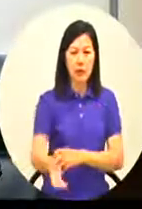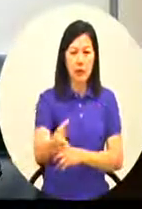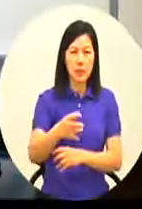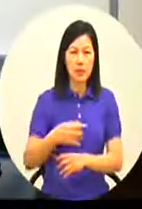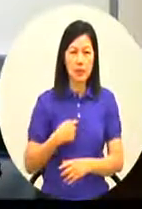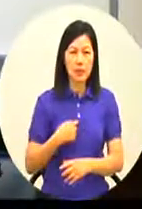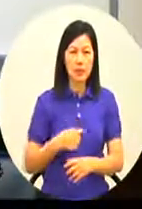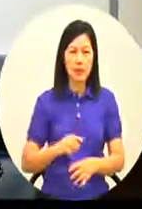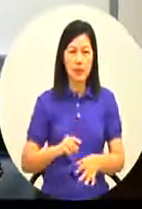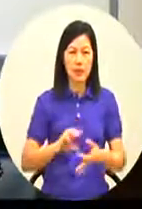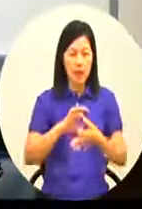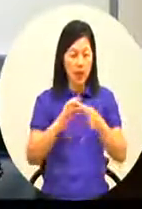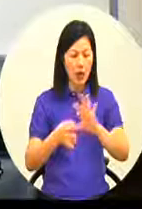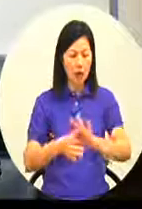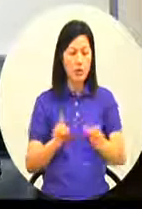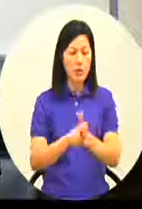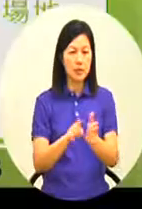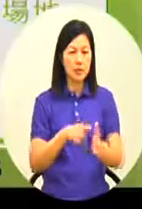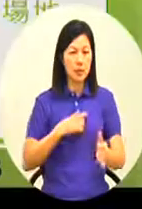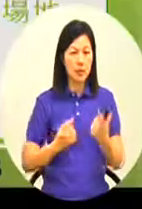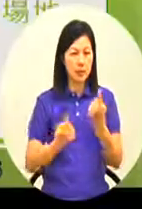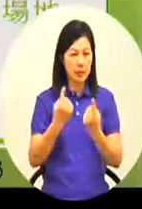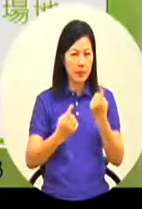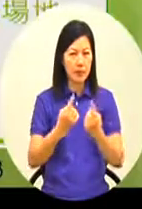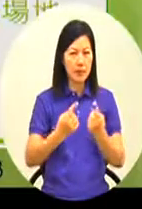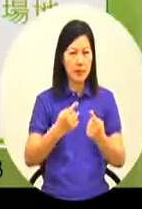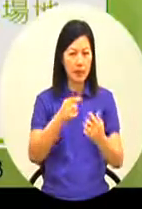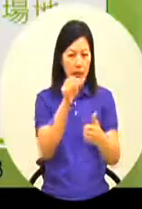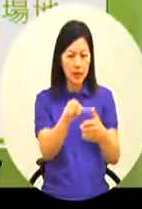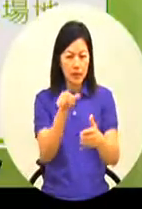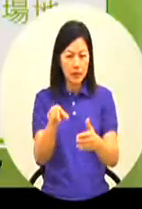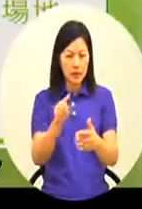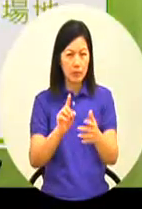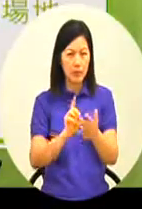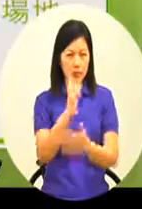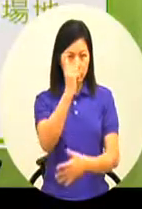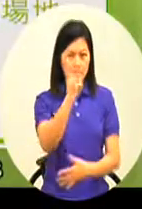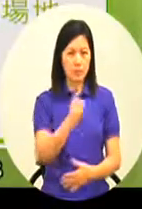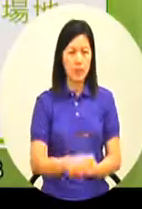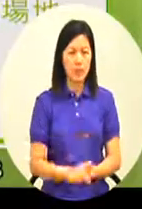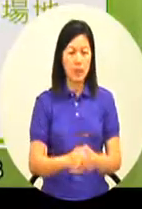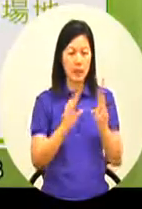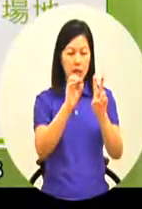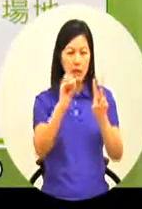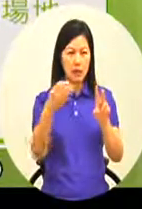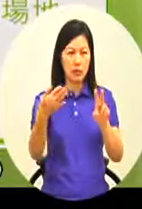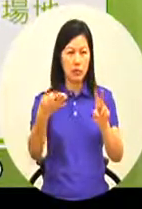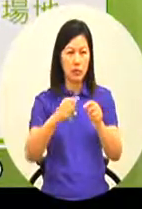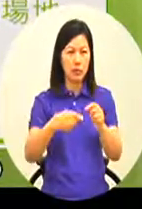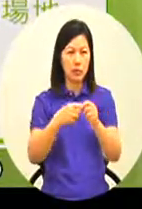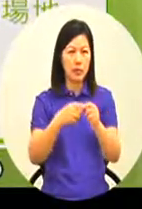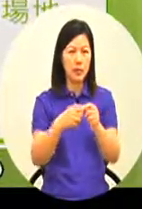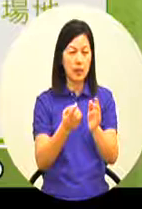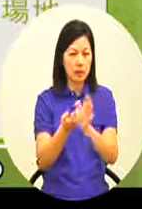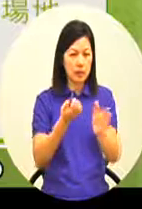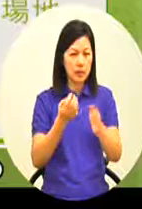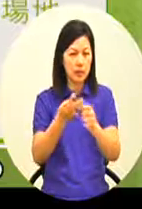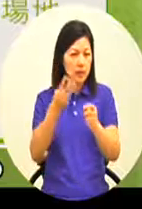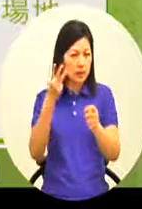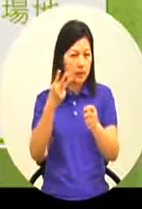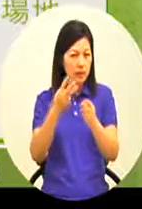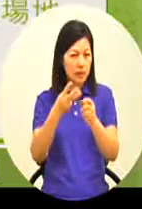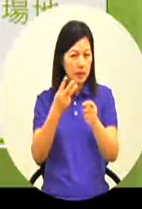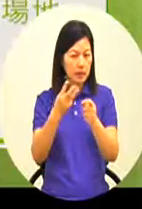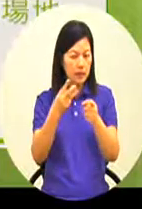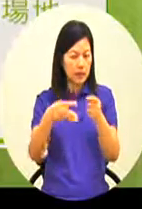时候哦，也是变成我们的比赛项目之一了哈。那之后在2009年前三年就开始哈有在推动这